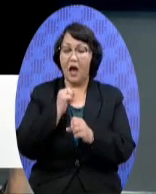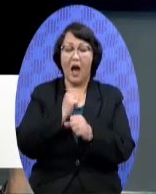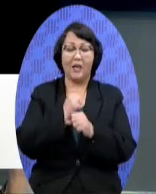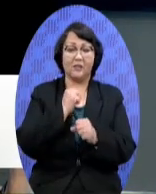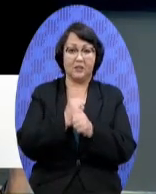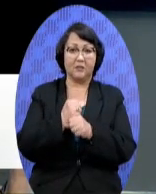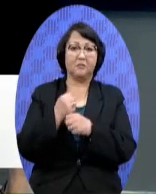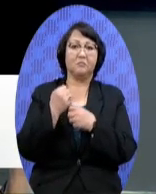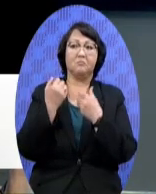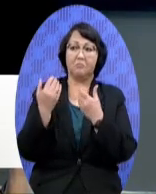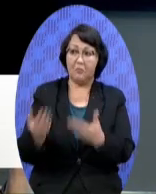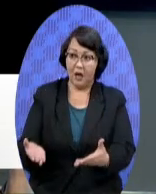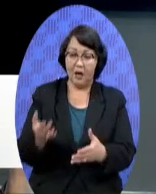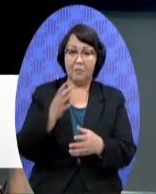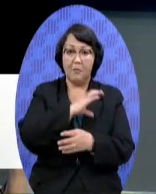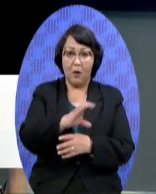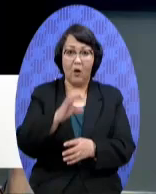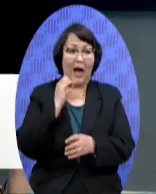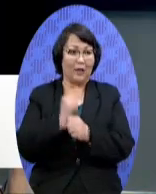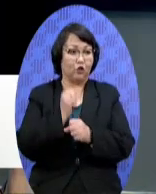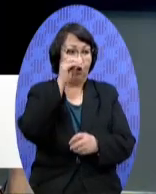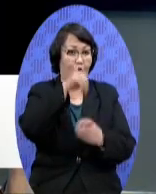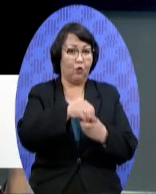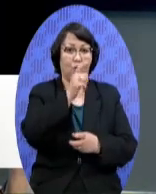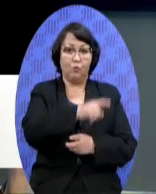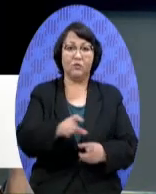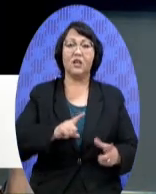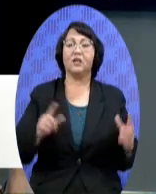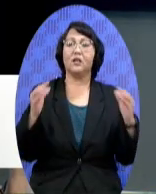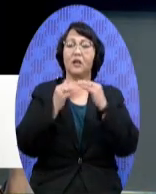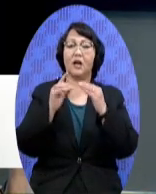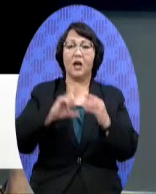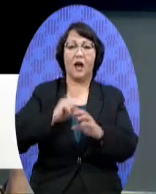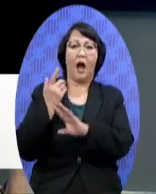нарын эрх ашгийг одоо энэ тэнцээ хамгаалаад явах зохицуулалт